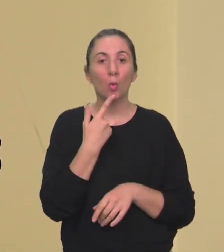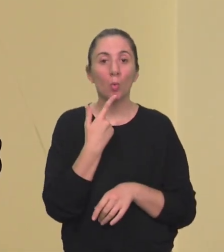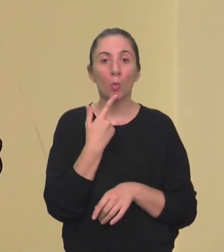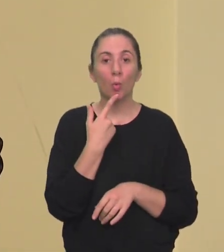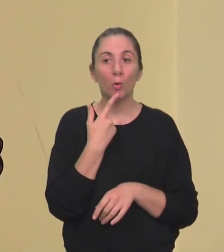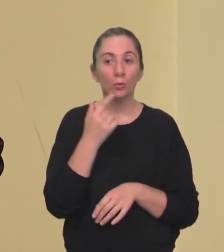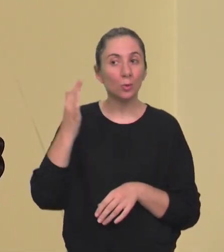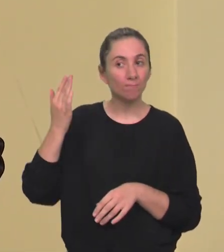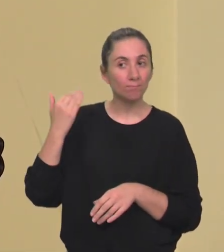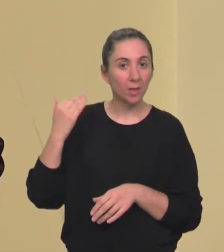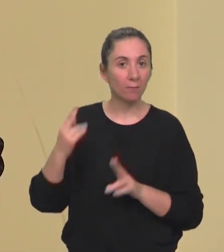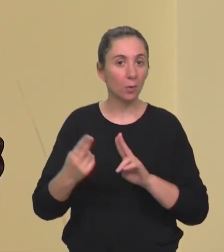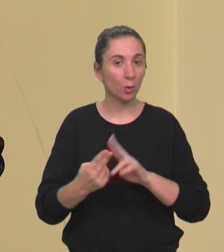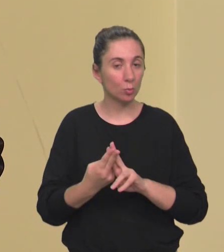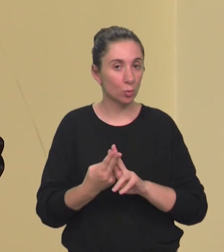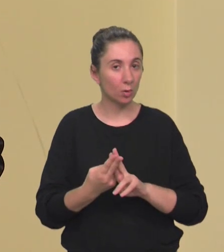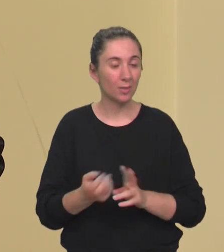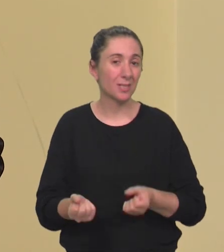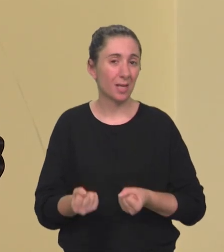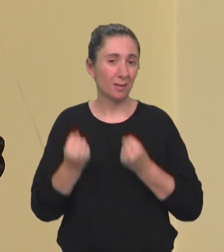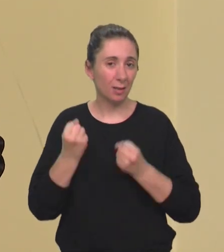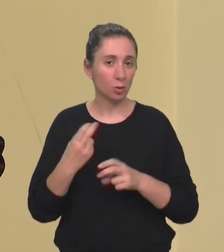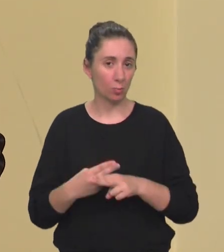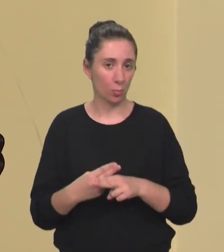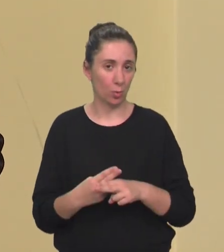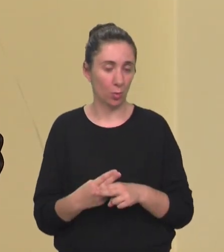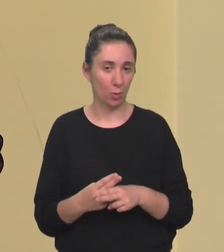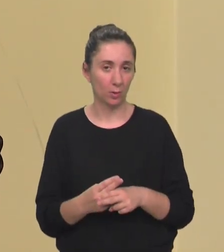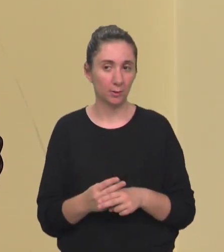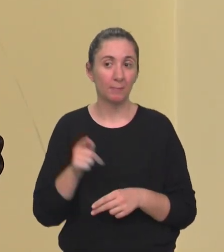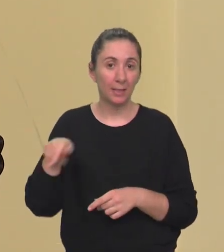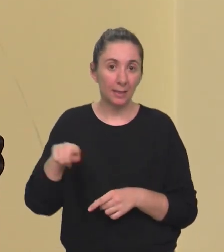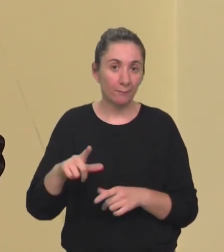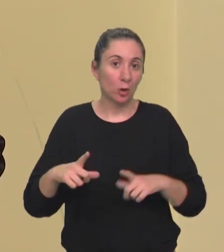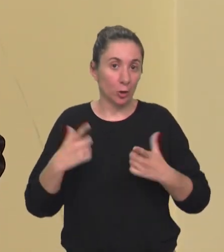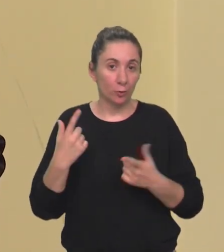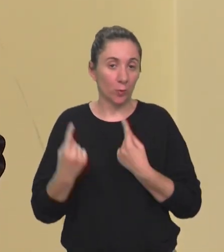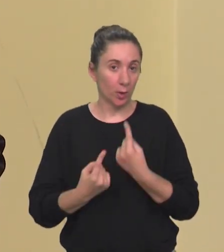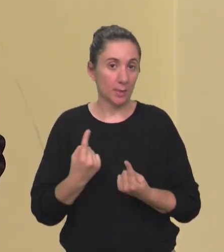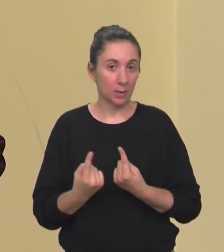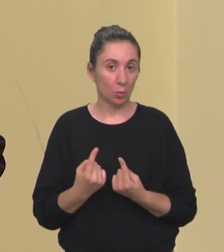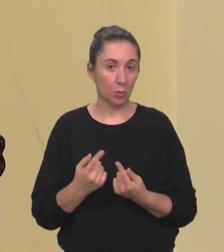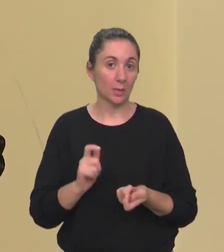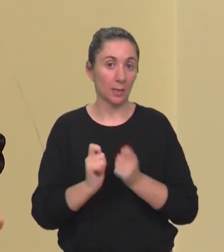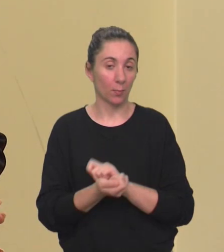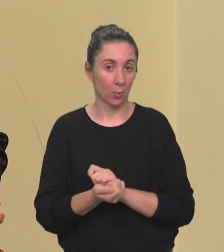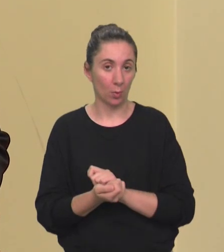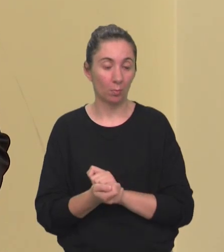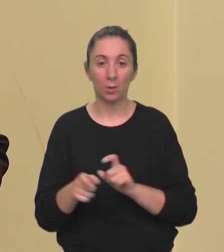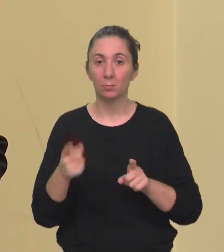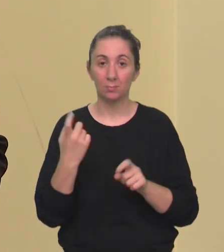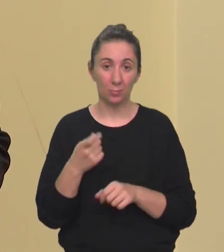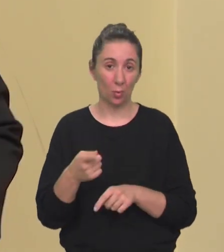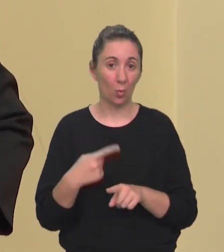se nedavno susreli sa teškim bolestima, pa im se njihova životna situacija promijenila. Iz